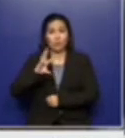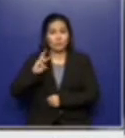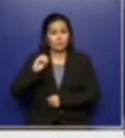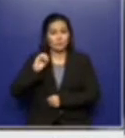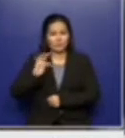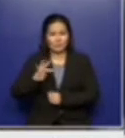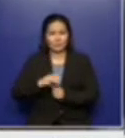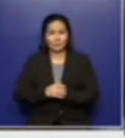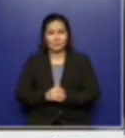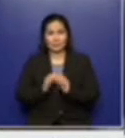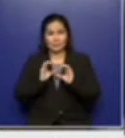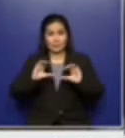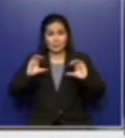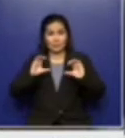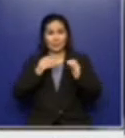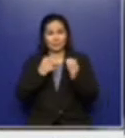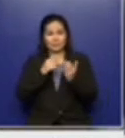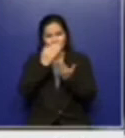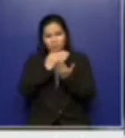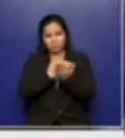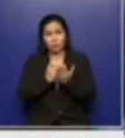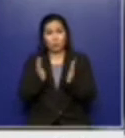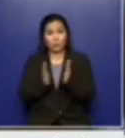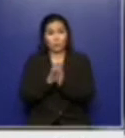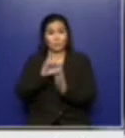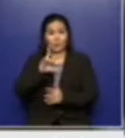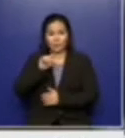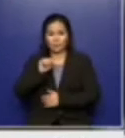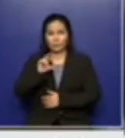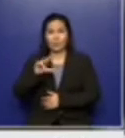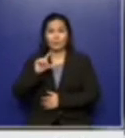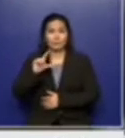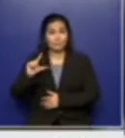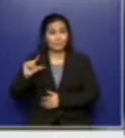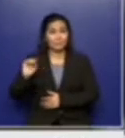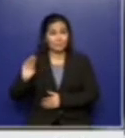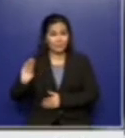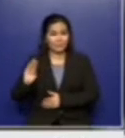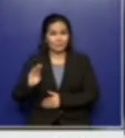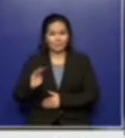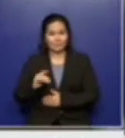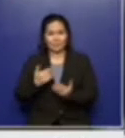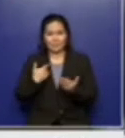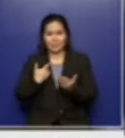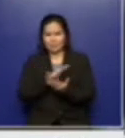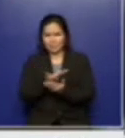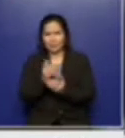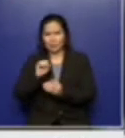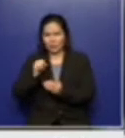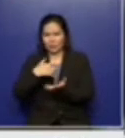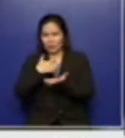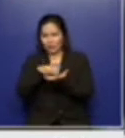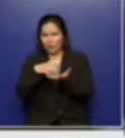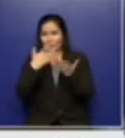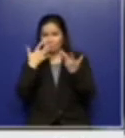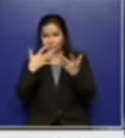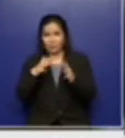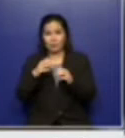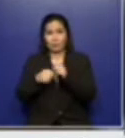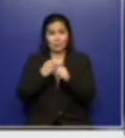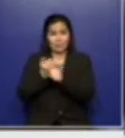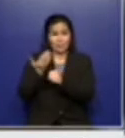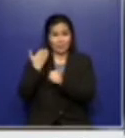2564นะครับรัฐบาลจัดทำเสนอมา 3.3 ล้านล้านนะครับหลายท่านก็ได้แจ้งแล้วซึ่งต่างจากปีที่แล้